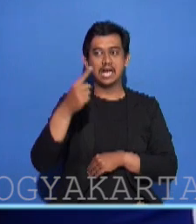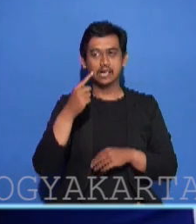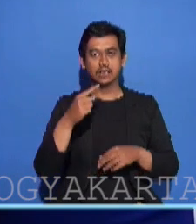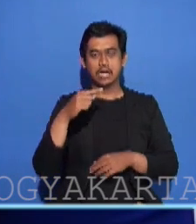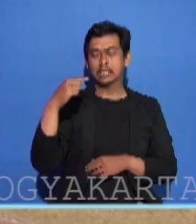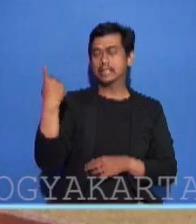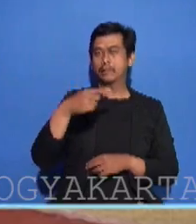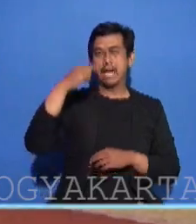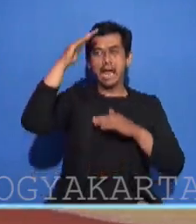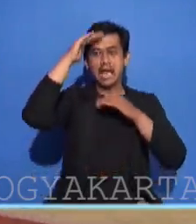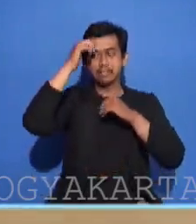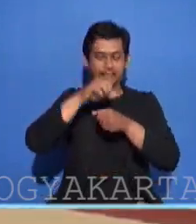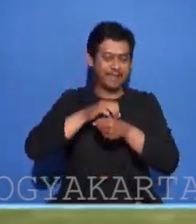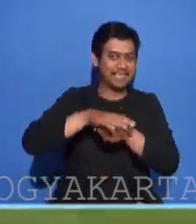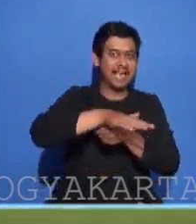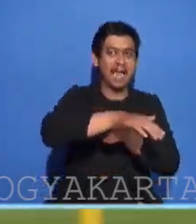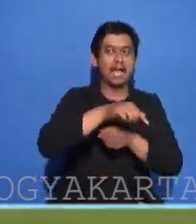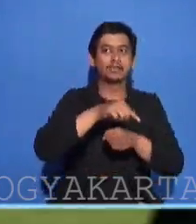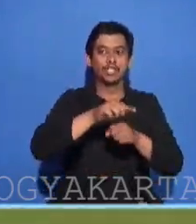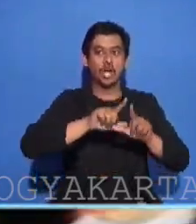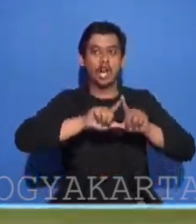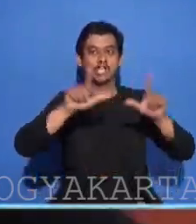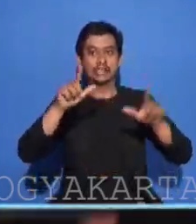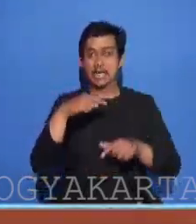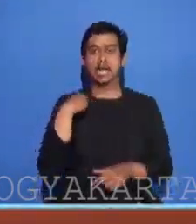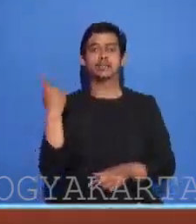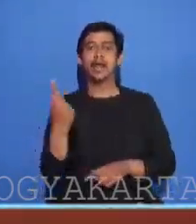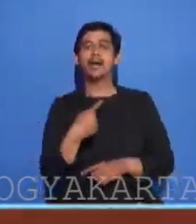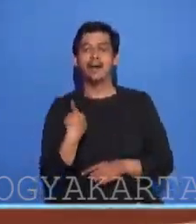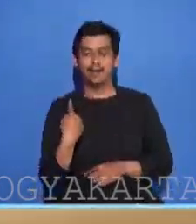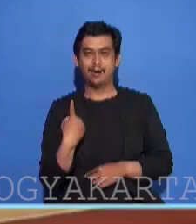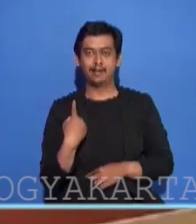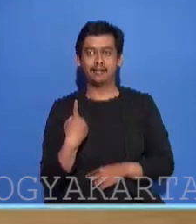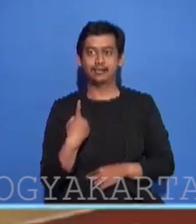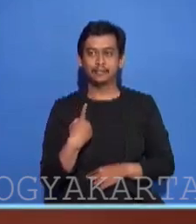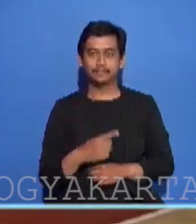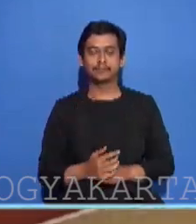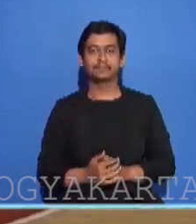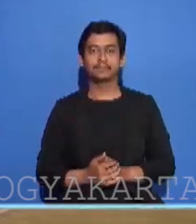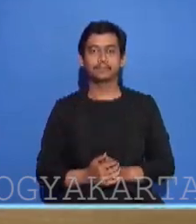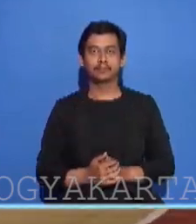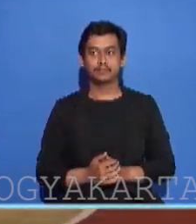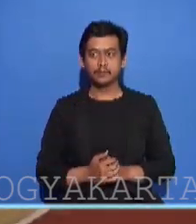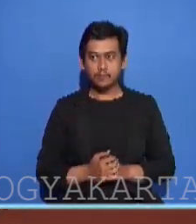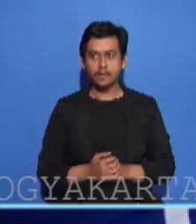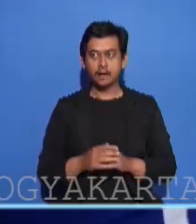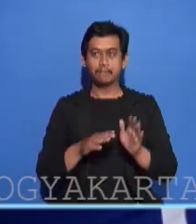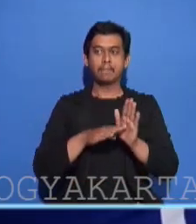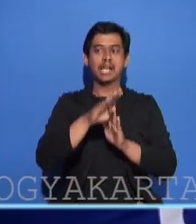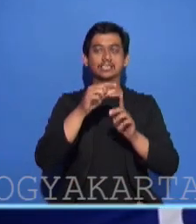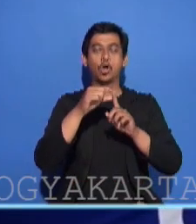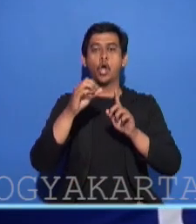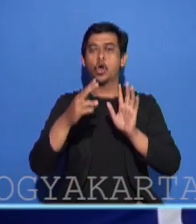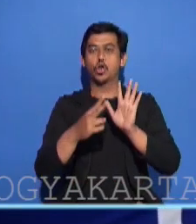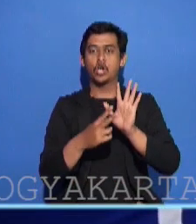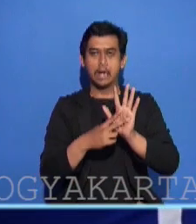berimpact pada kelolosan kita di babak oleh kasih Pon dan kita bisa berangkat Pon lebih banyak khususnya di